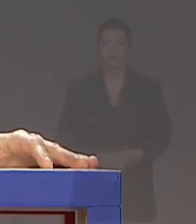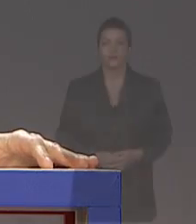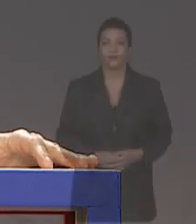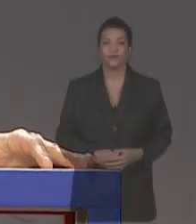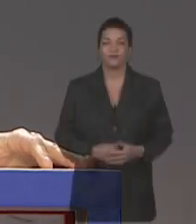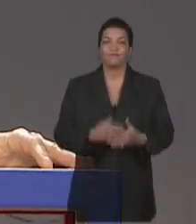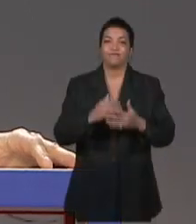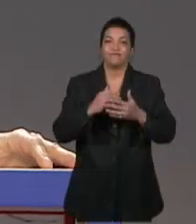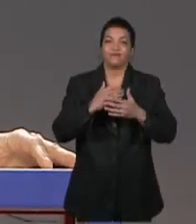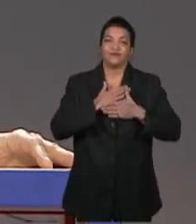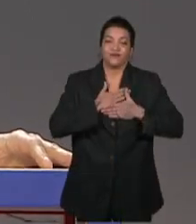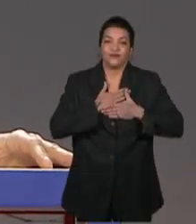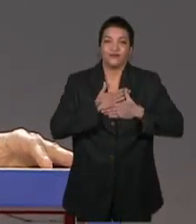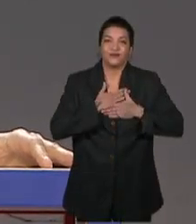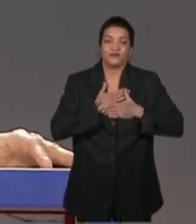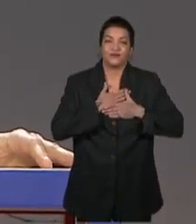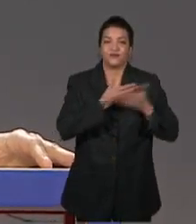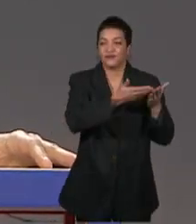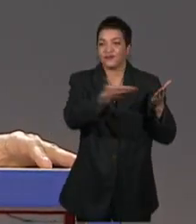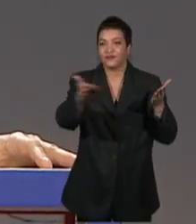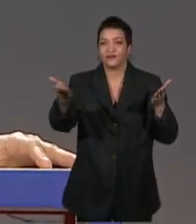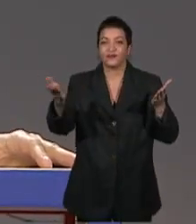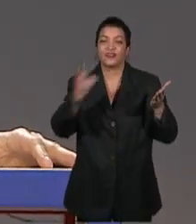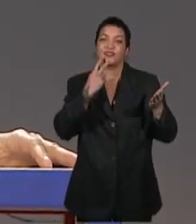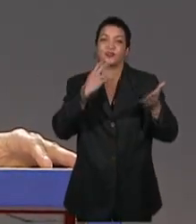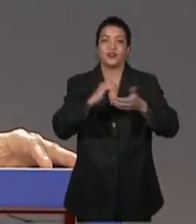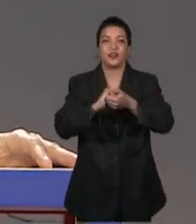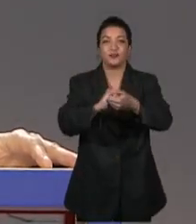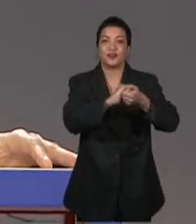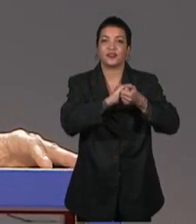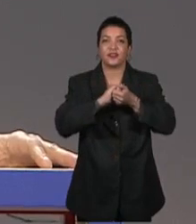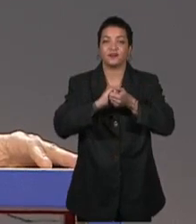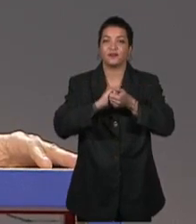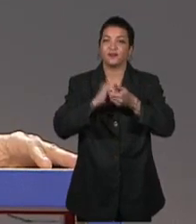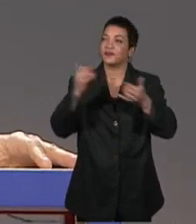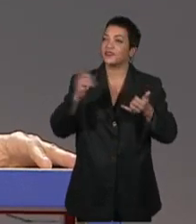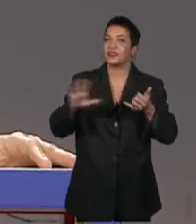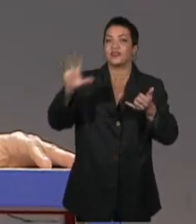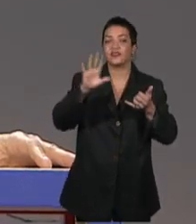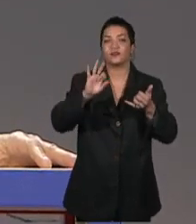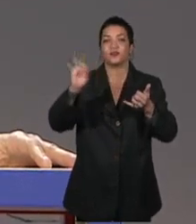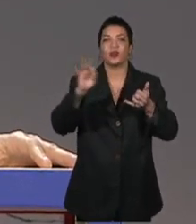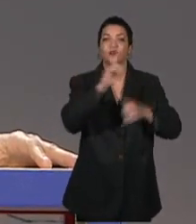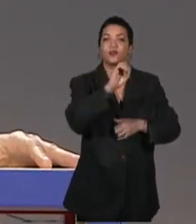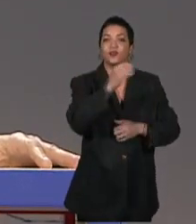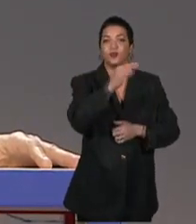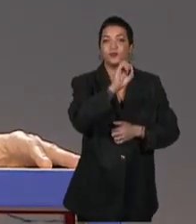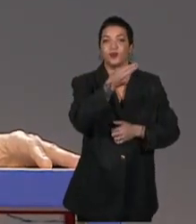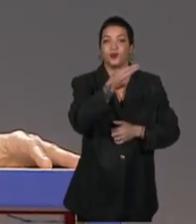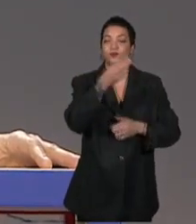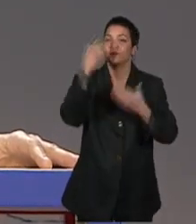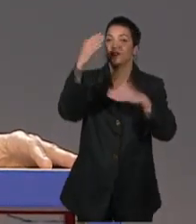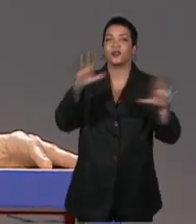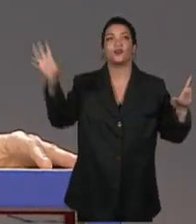Mes chers compatriotes, de métropole, des Outre-mer et de l'étranger,